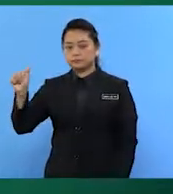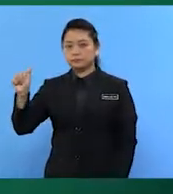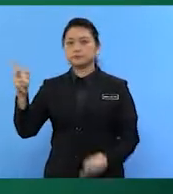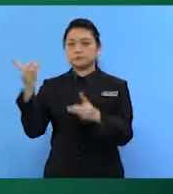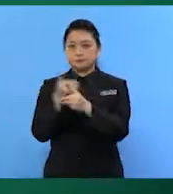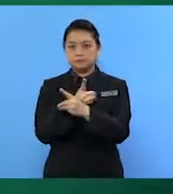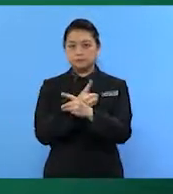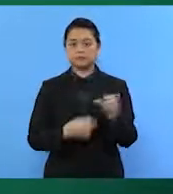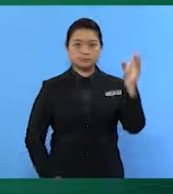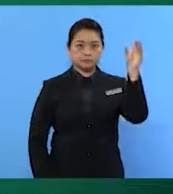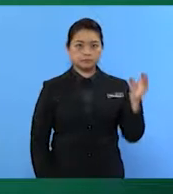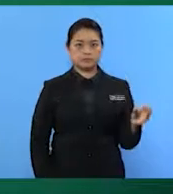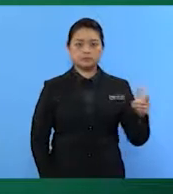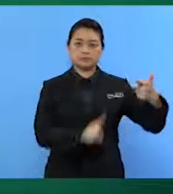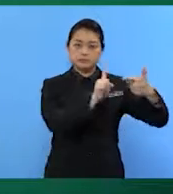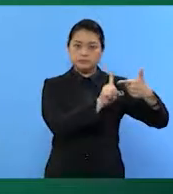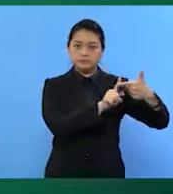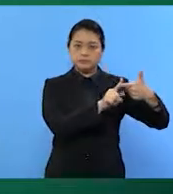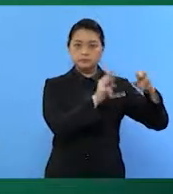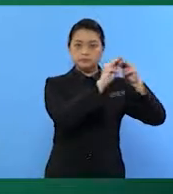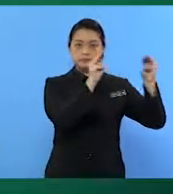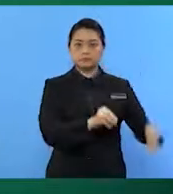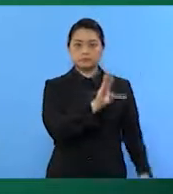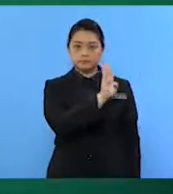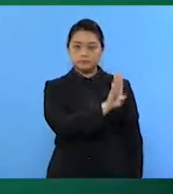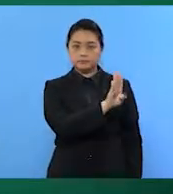darab lajur kedua matriks B.